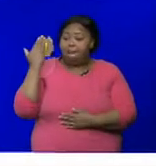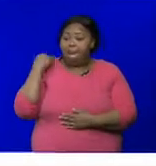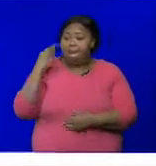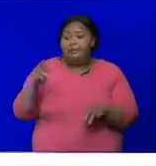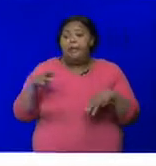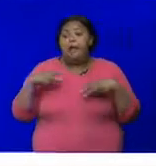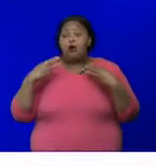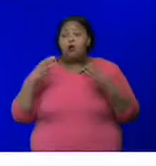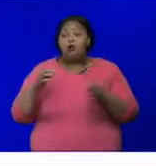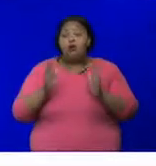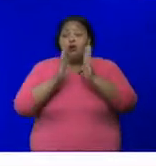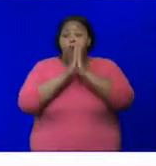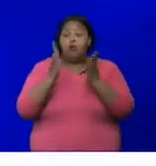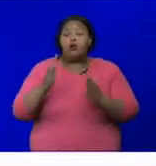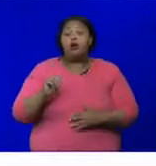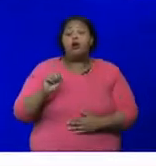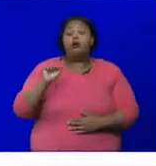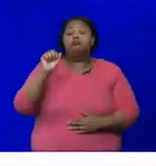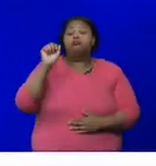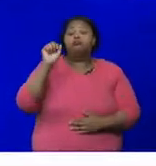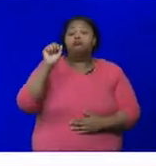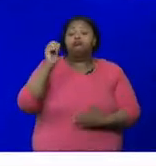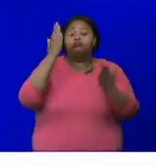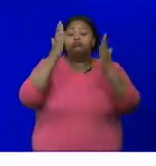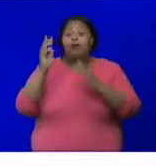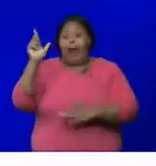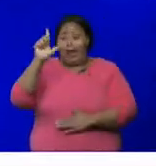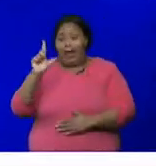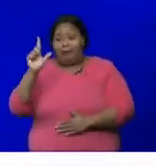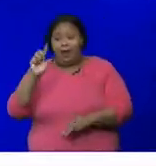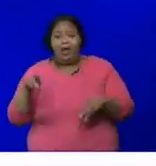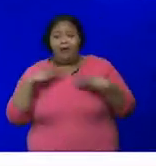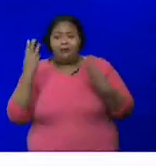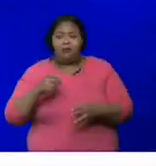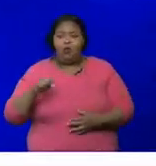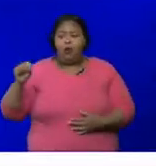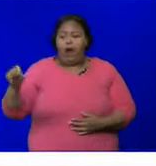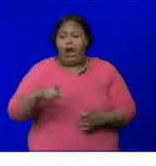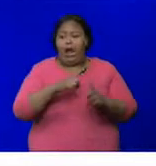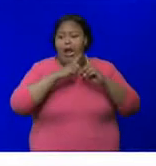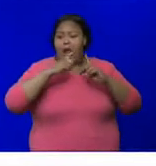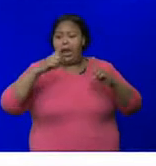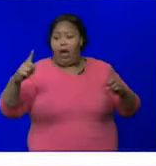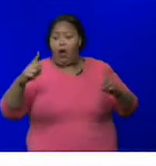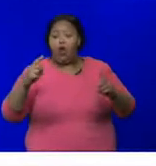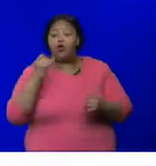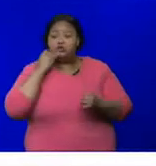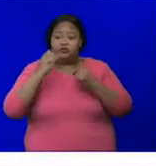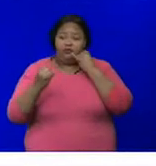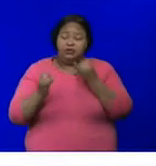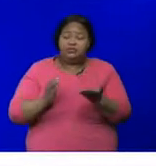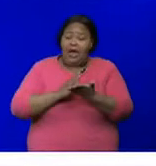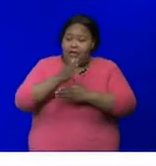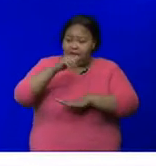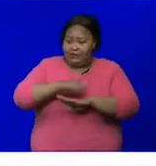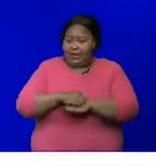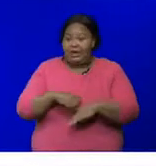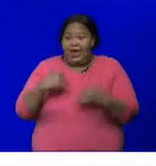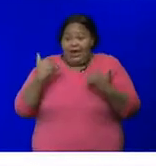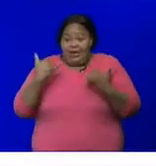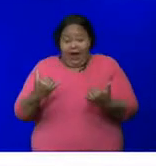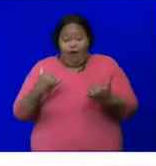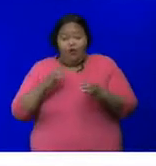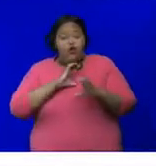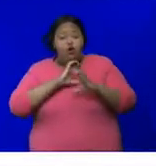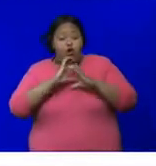emtapeni yelwati nakuletinye ke tindzawo. Tebuchwephesha ke lesethi khona setende kwabamelula ukuthola lwati ngathi